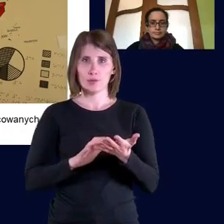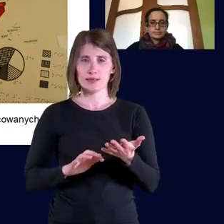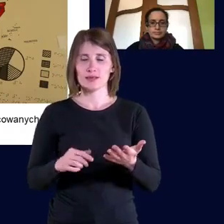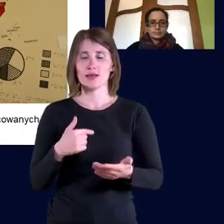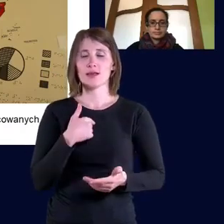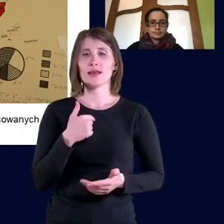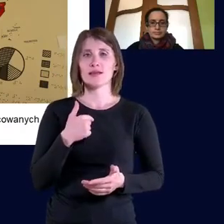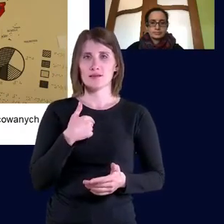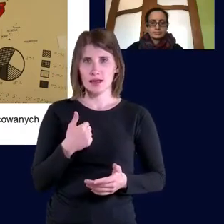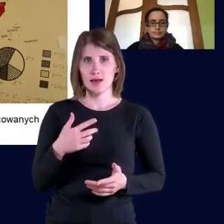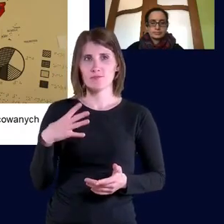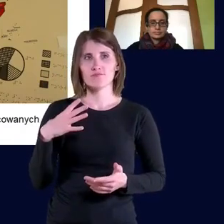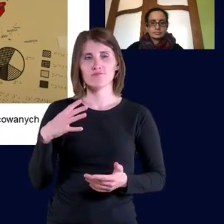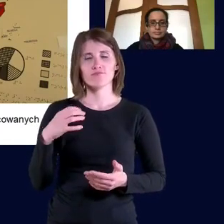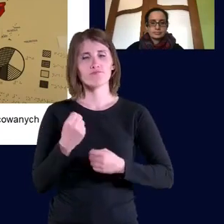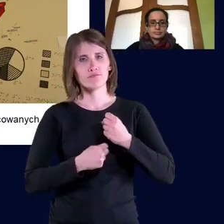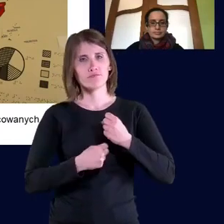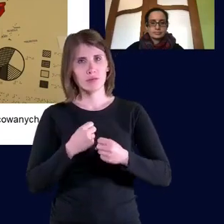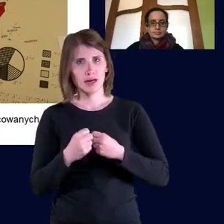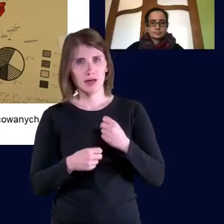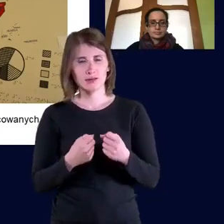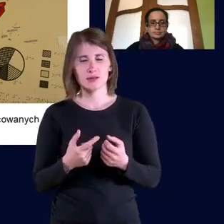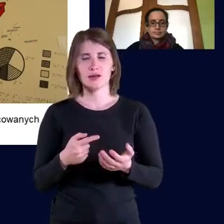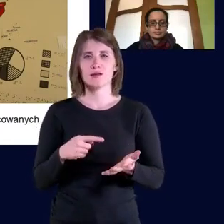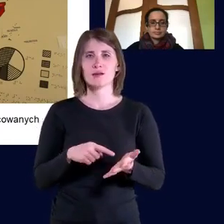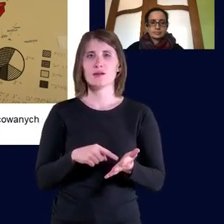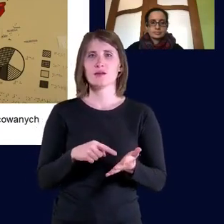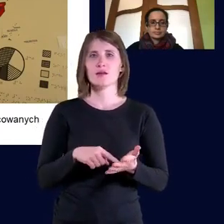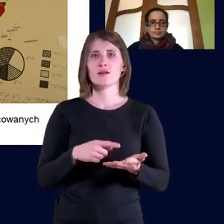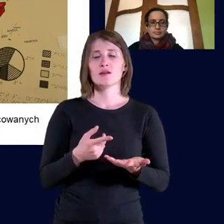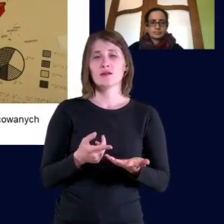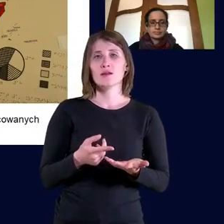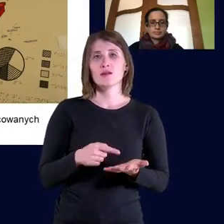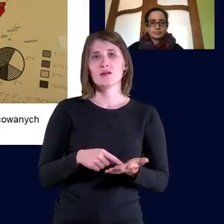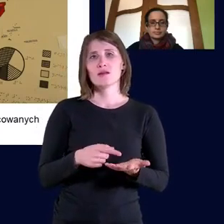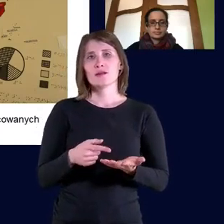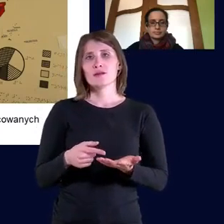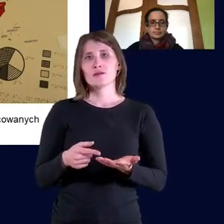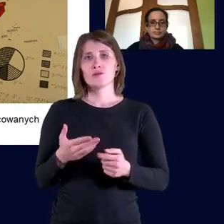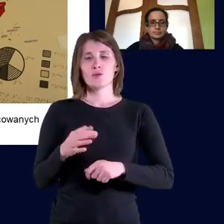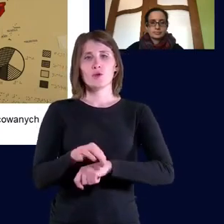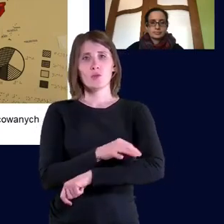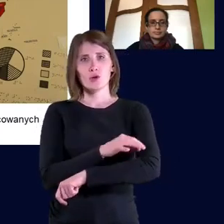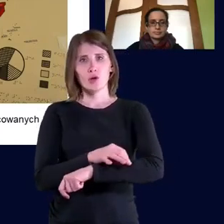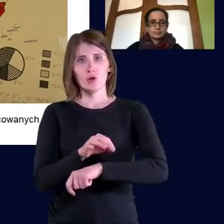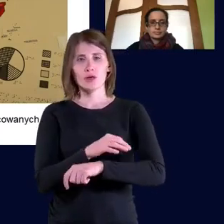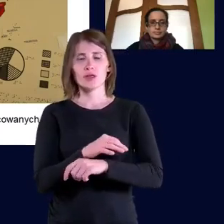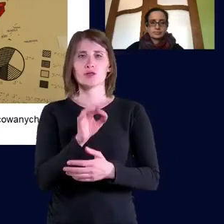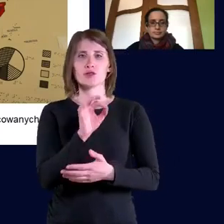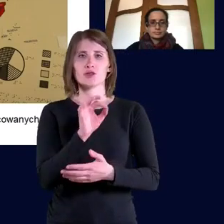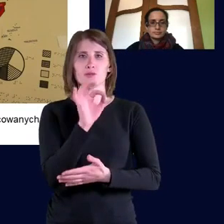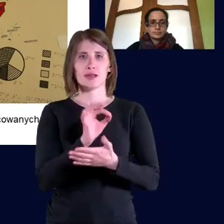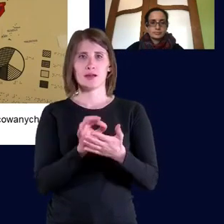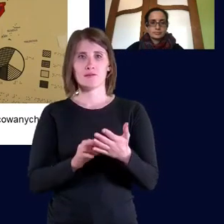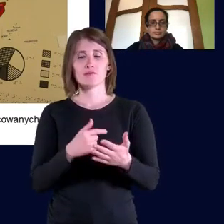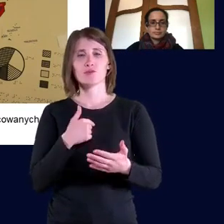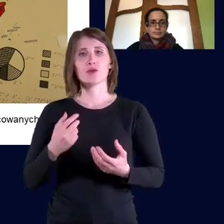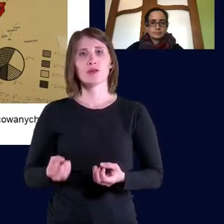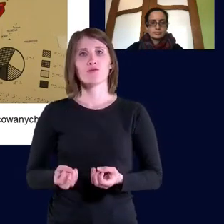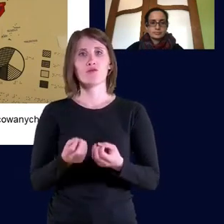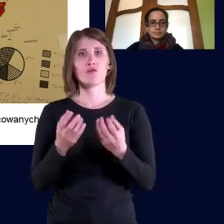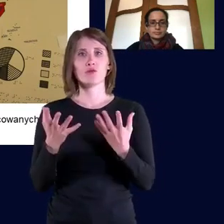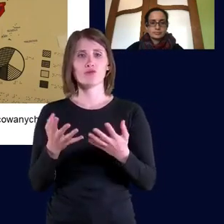tą w tym projekcie na potrzeby opracowywania grafik tworzeniem